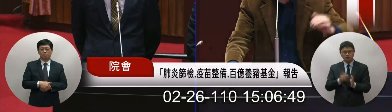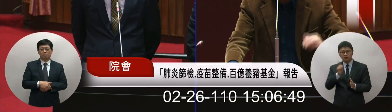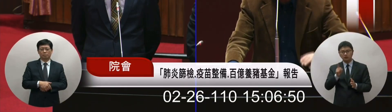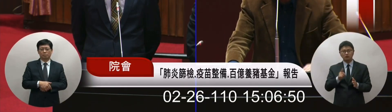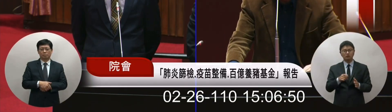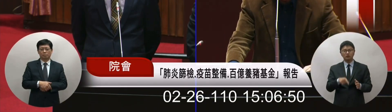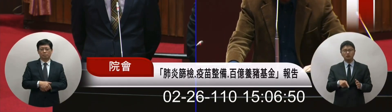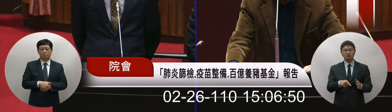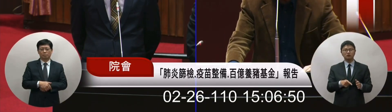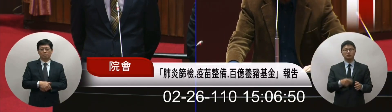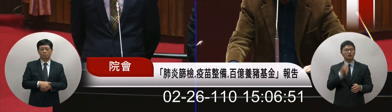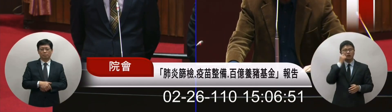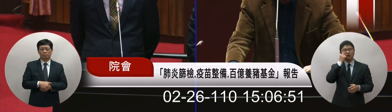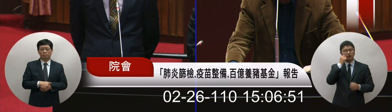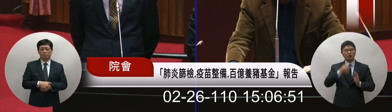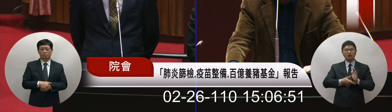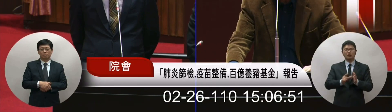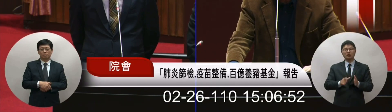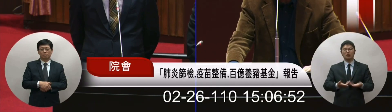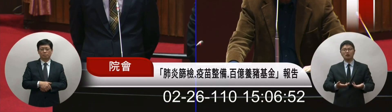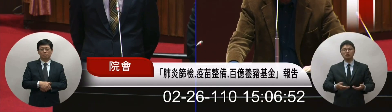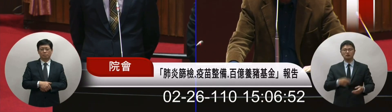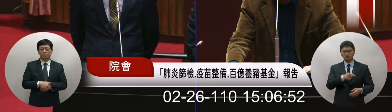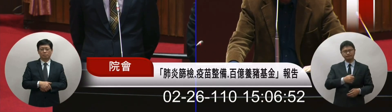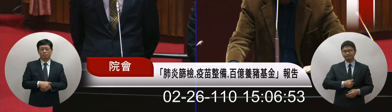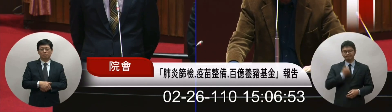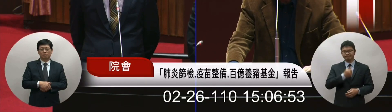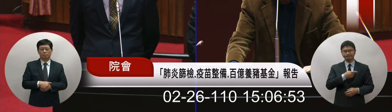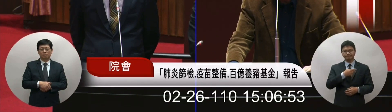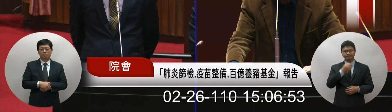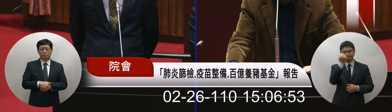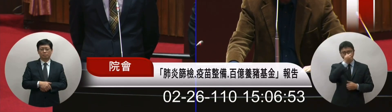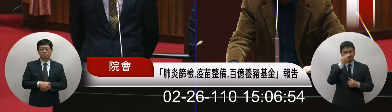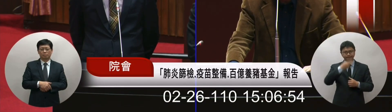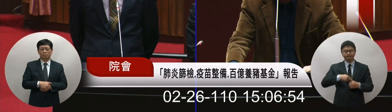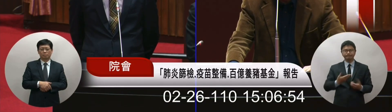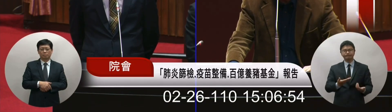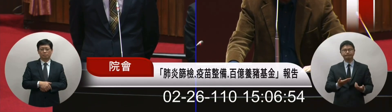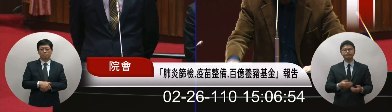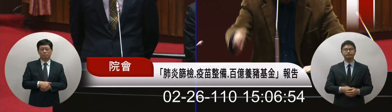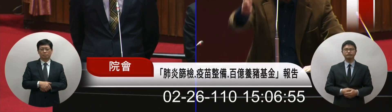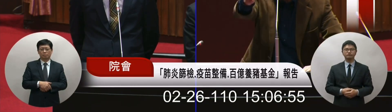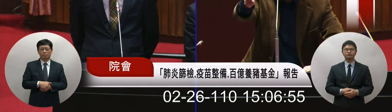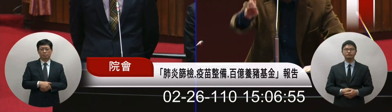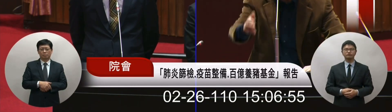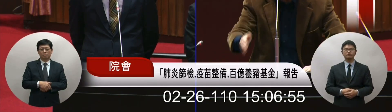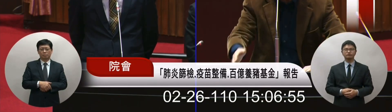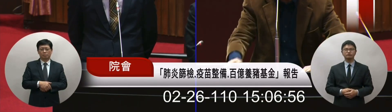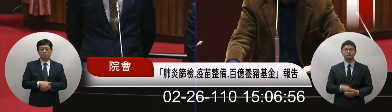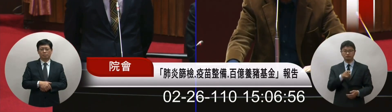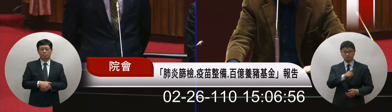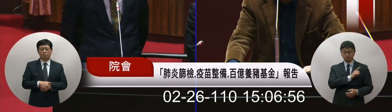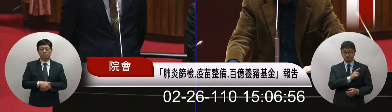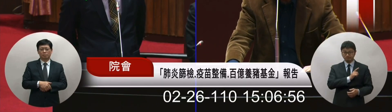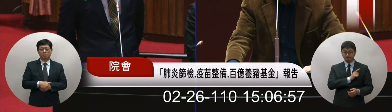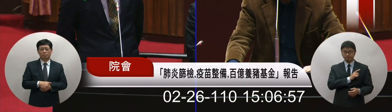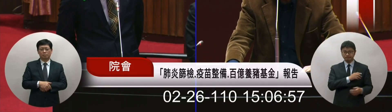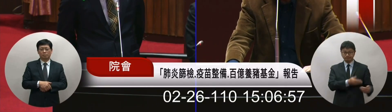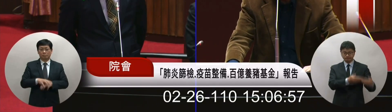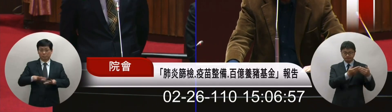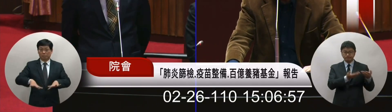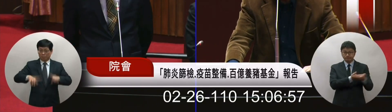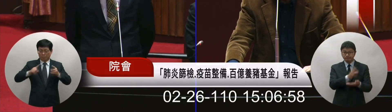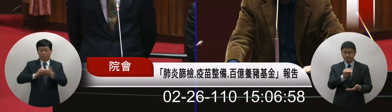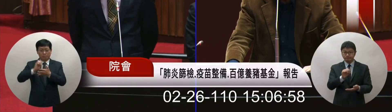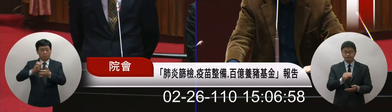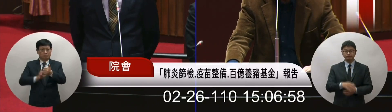种做法，哈，老实讲有一点不友善呢，哈，不友善啊。你这边有管道吗？ 我先跟